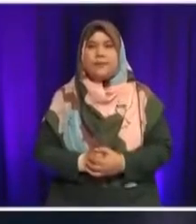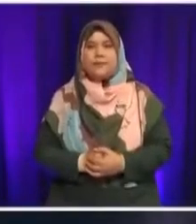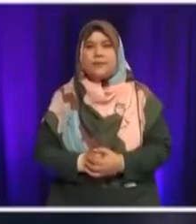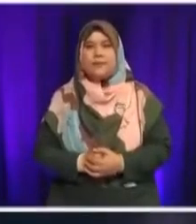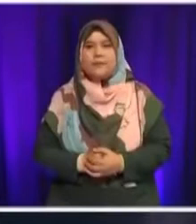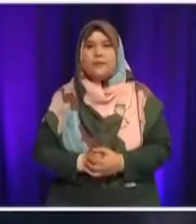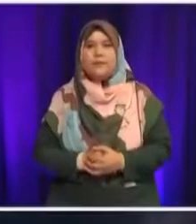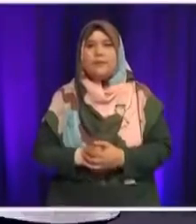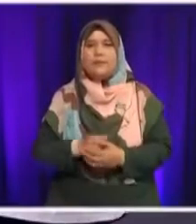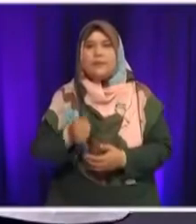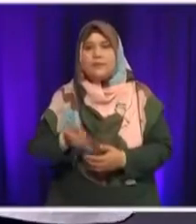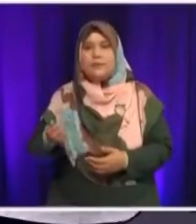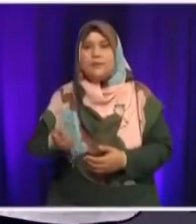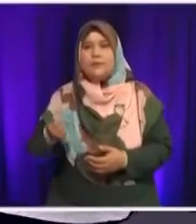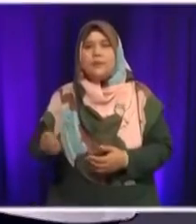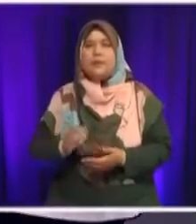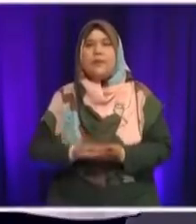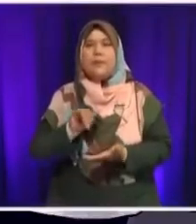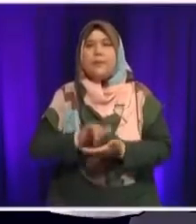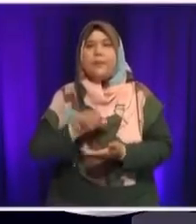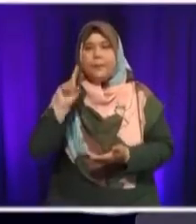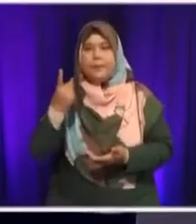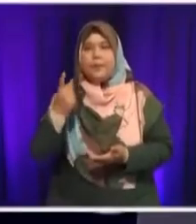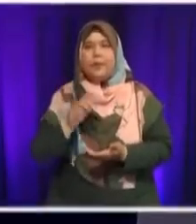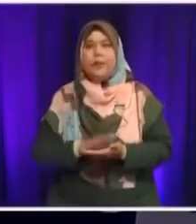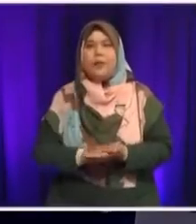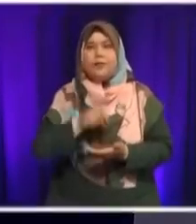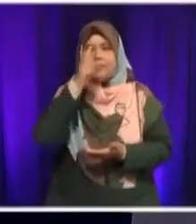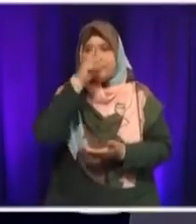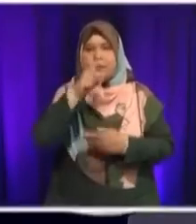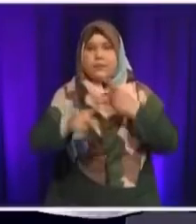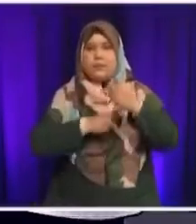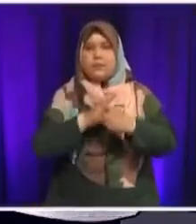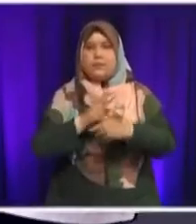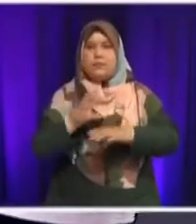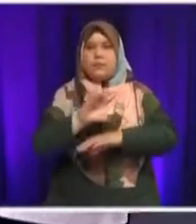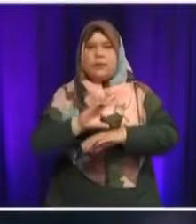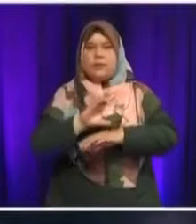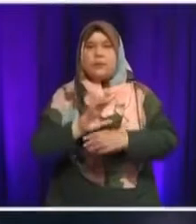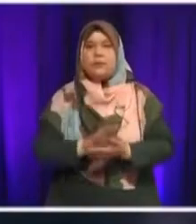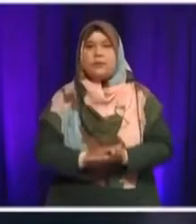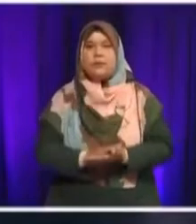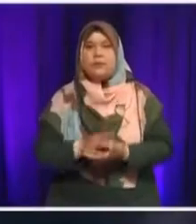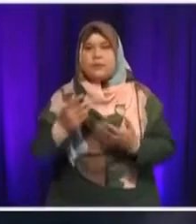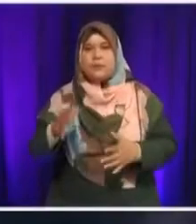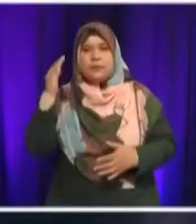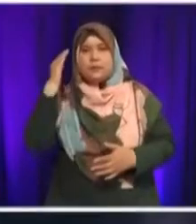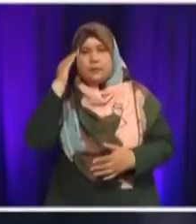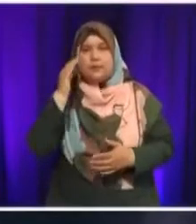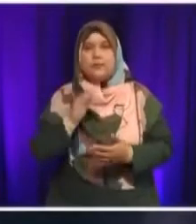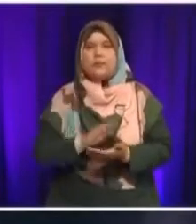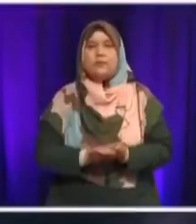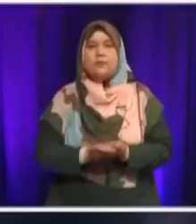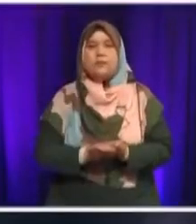alat tentu eee itu saja alat-alat yang digunakan untuk memproses coklat baik enggak tahu alat-alat atau bahan seterusnya